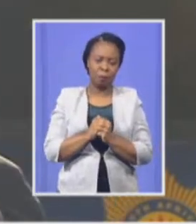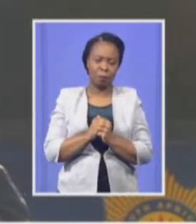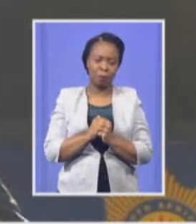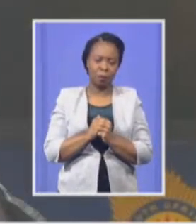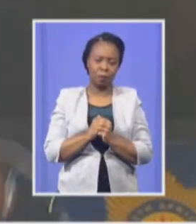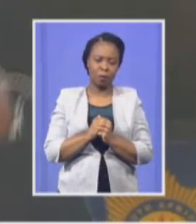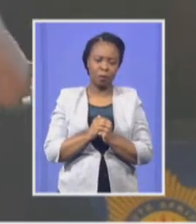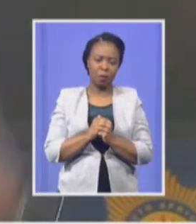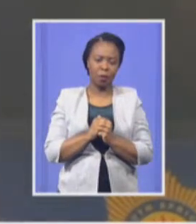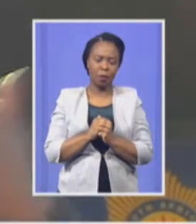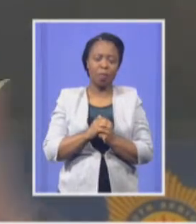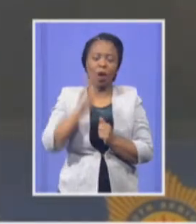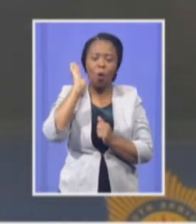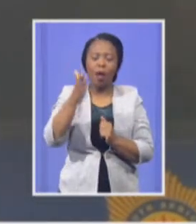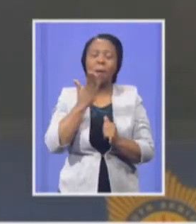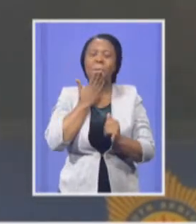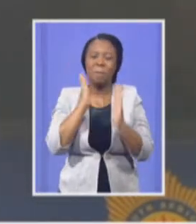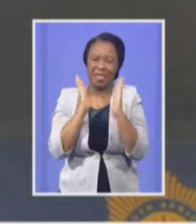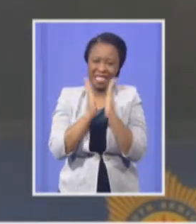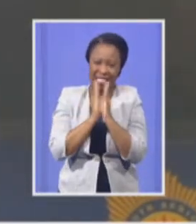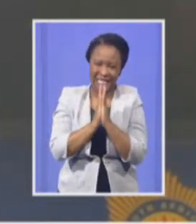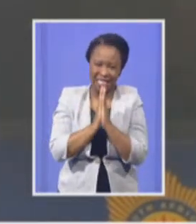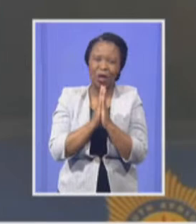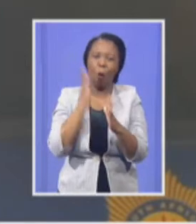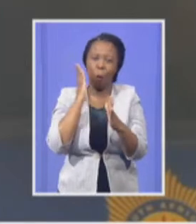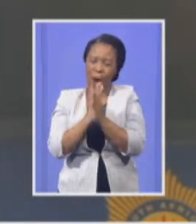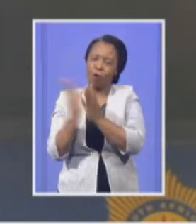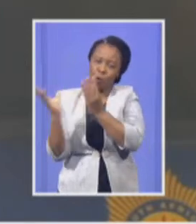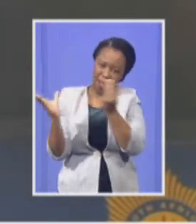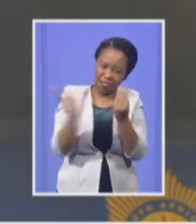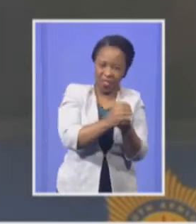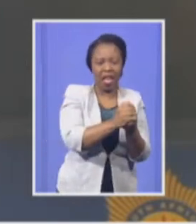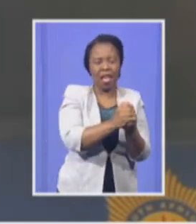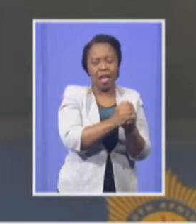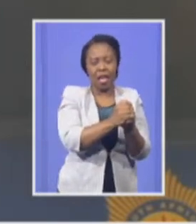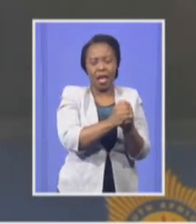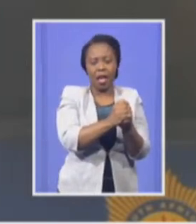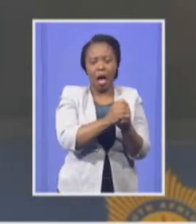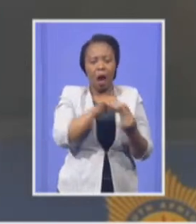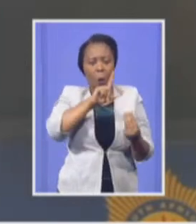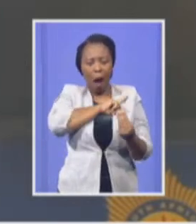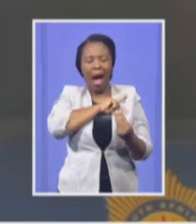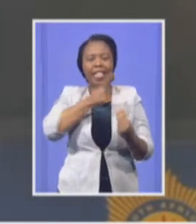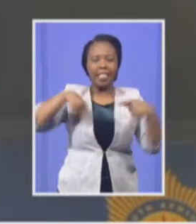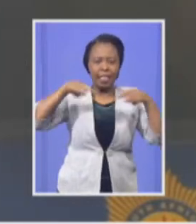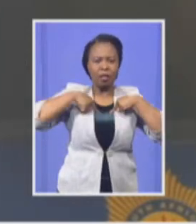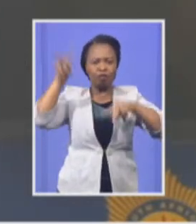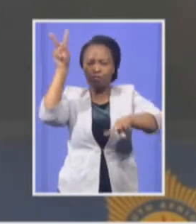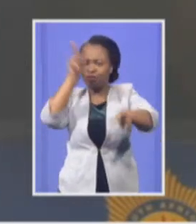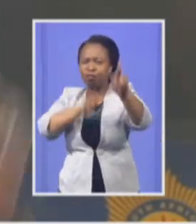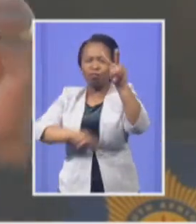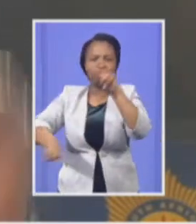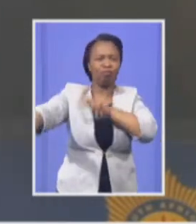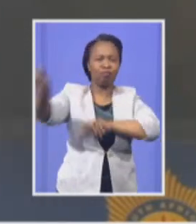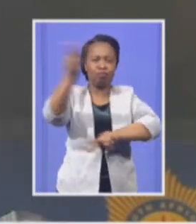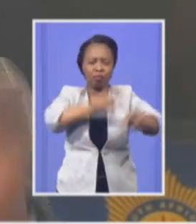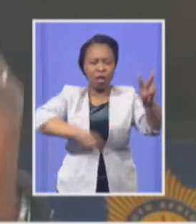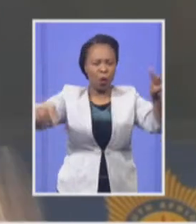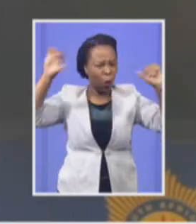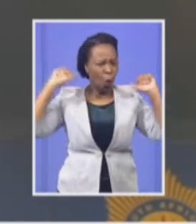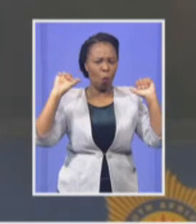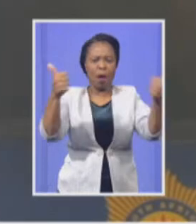Sizocela ukuthi nisebenzisane nawo sikwazi ukuthi sipatrole kule ndawo sikwazi ukuthi